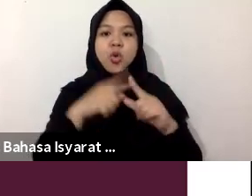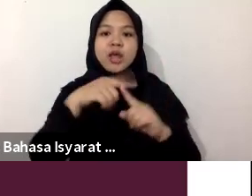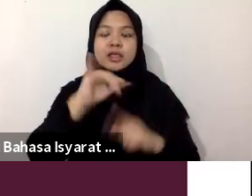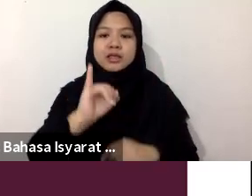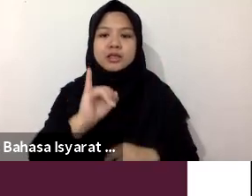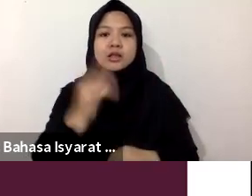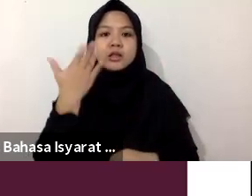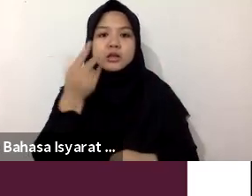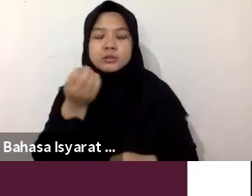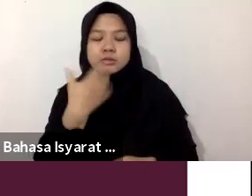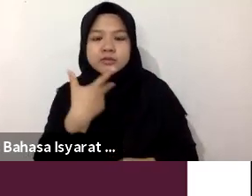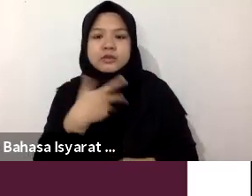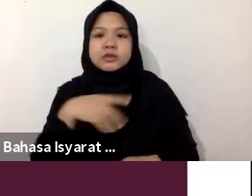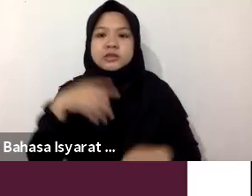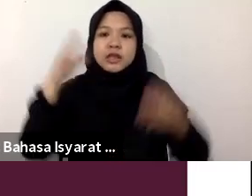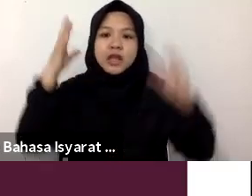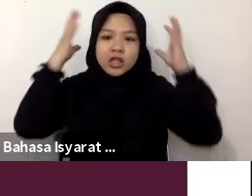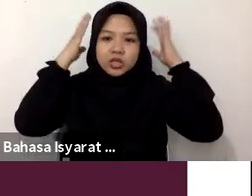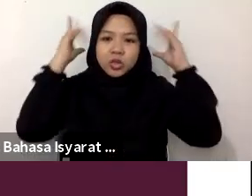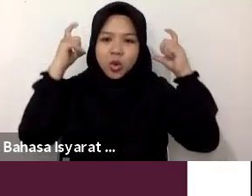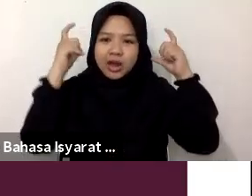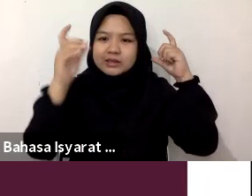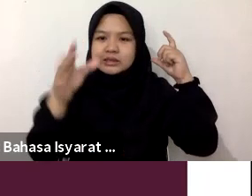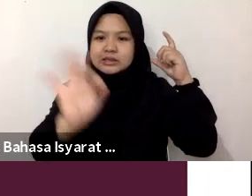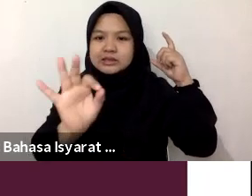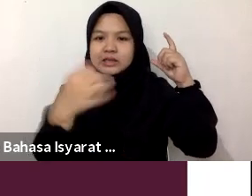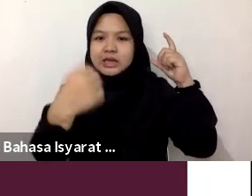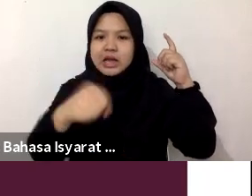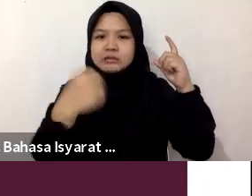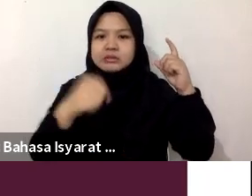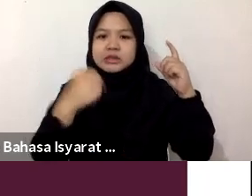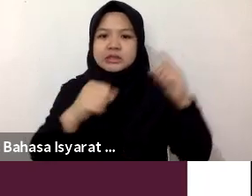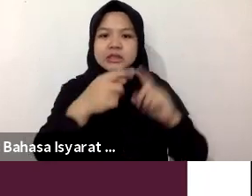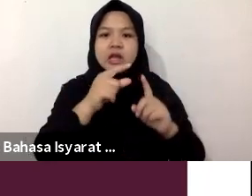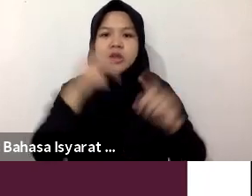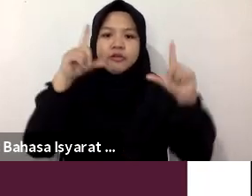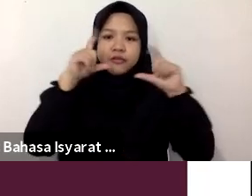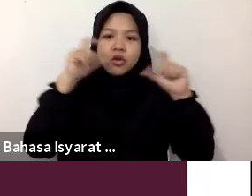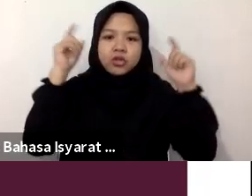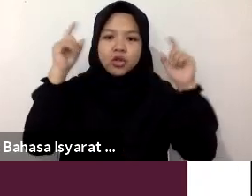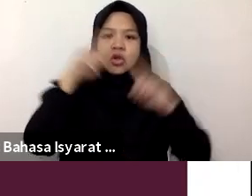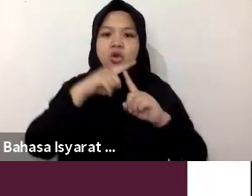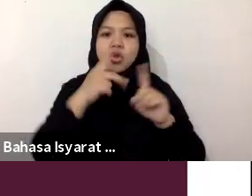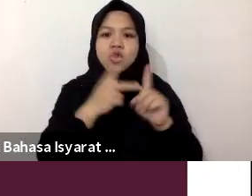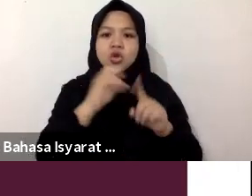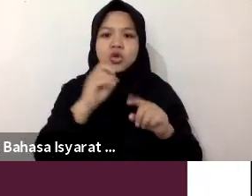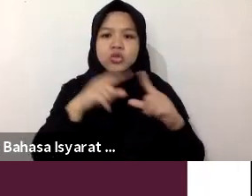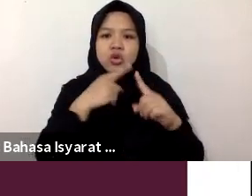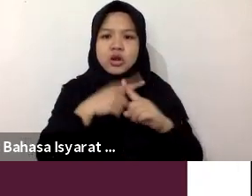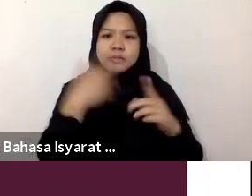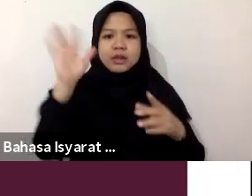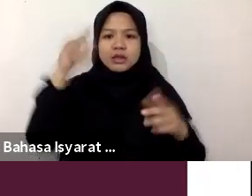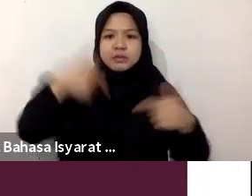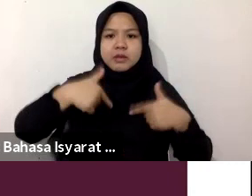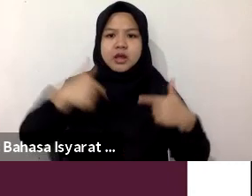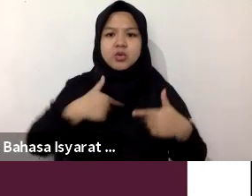katakan bahwa scan torak tidak ada bisa dengan foto toraknya, apakah tidak mengganggu janin ibu?